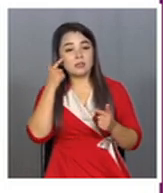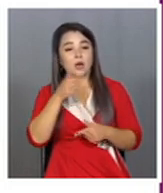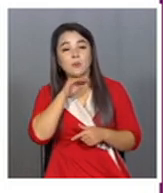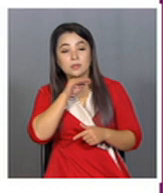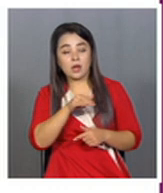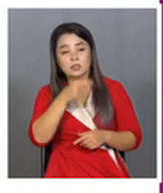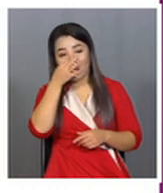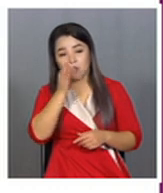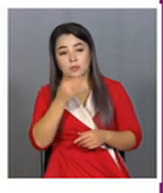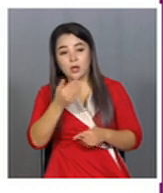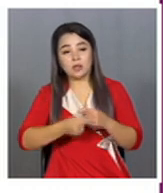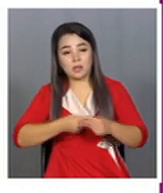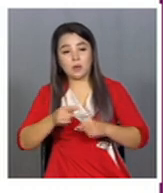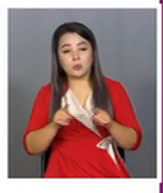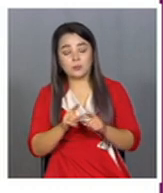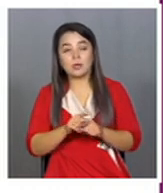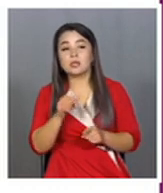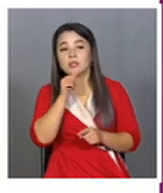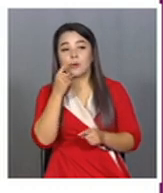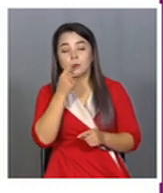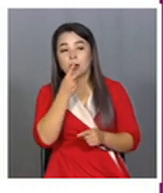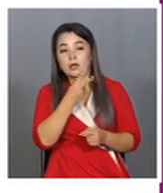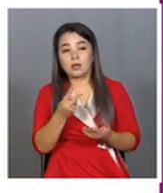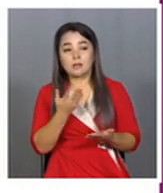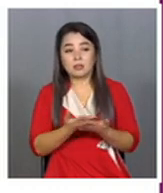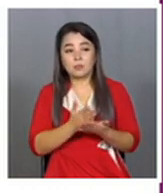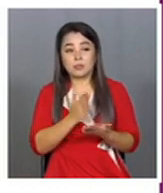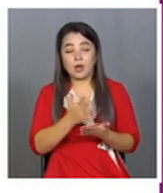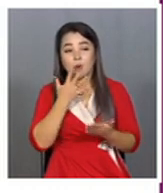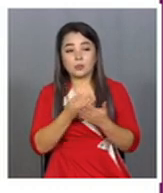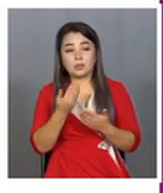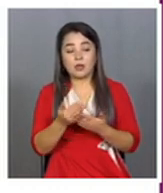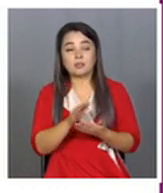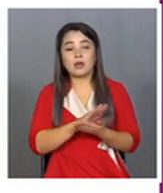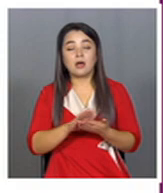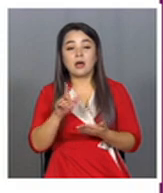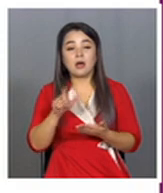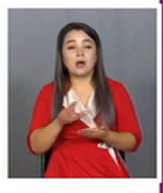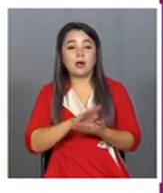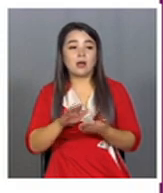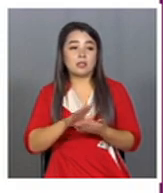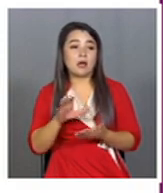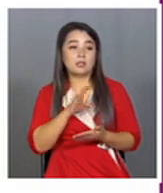тәжірибе арқылы сыни көзбен қарағандықтан оларды ағартушылар деп атаған екен.